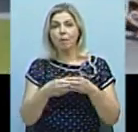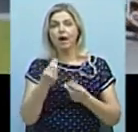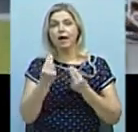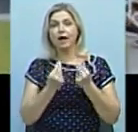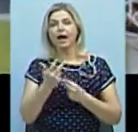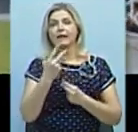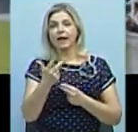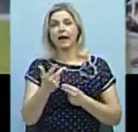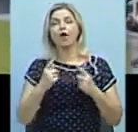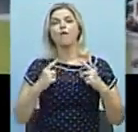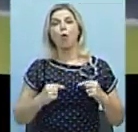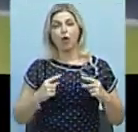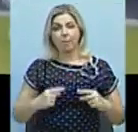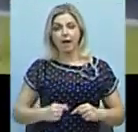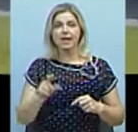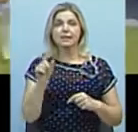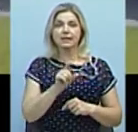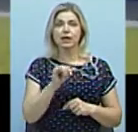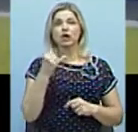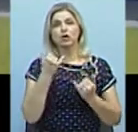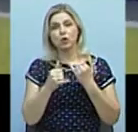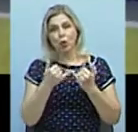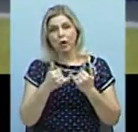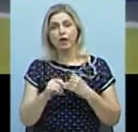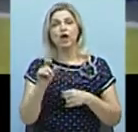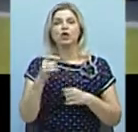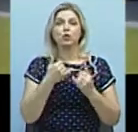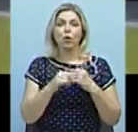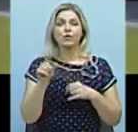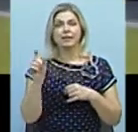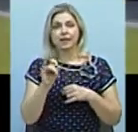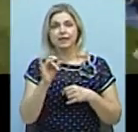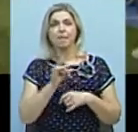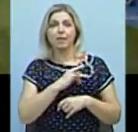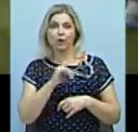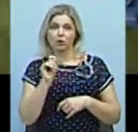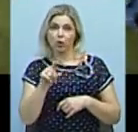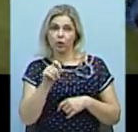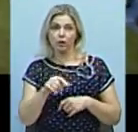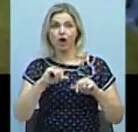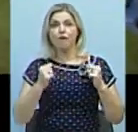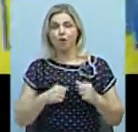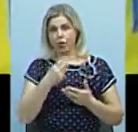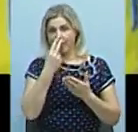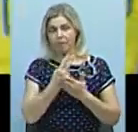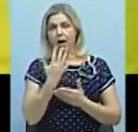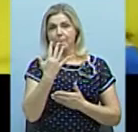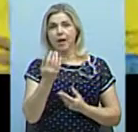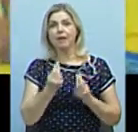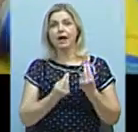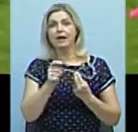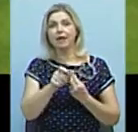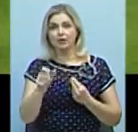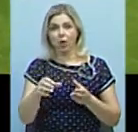трьох комплектах форми – синій з жовтими елементами, жовтий з синіми і біло-золотий. Форму презентували п'ятеро гравців